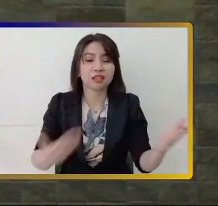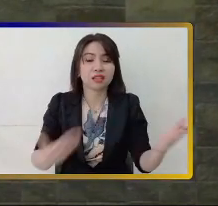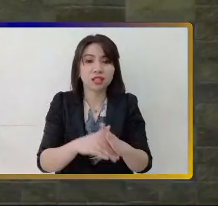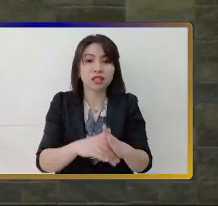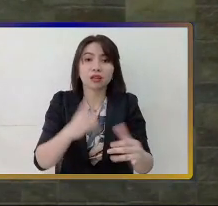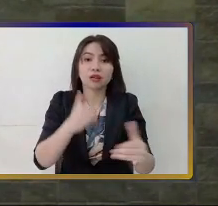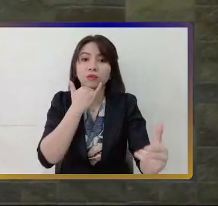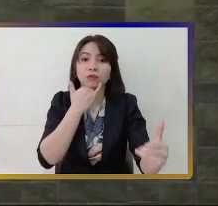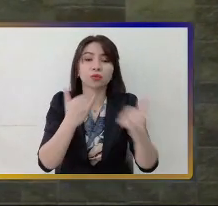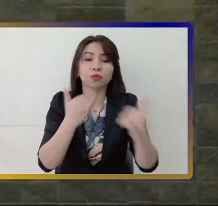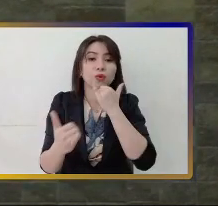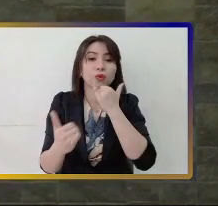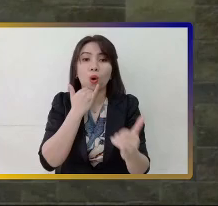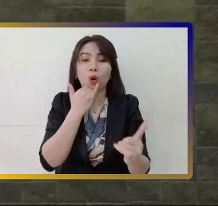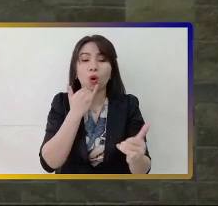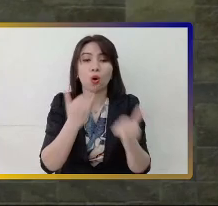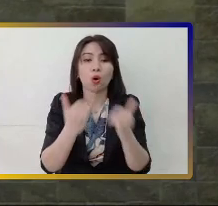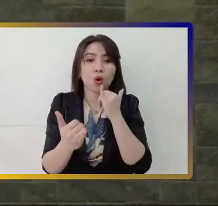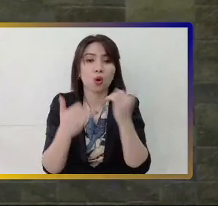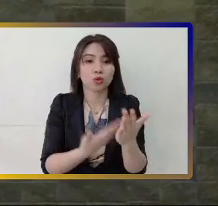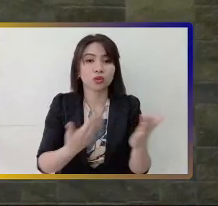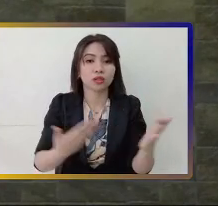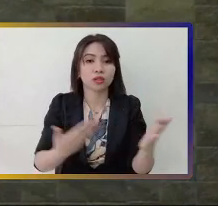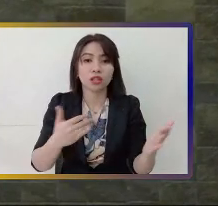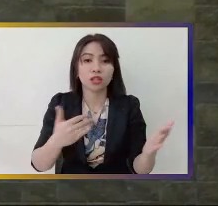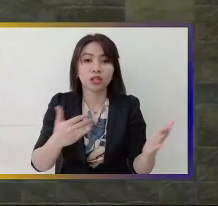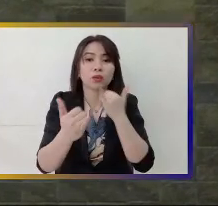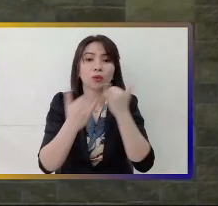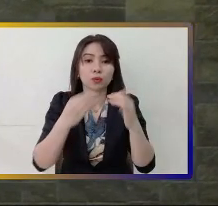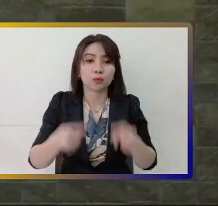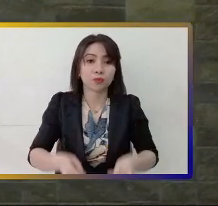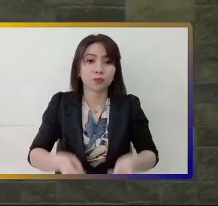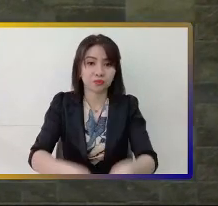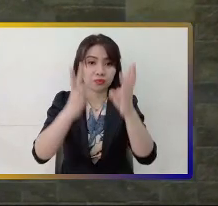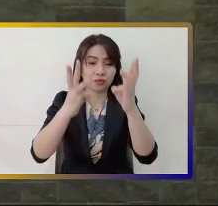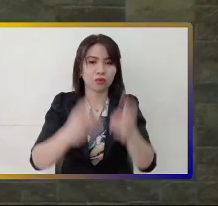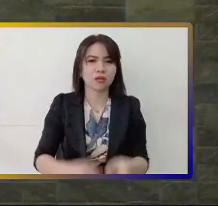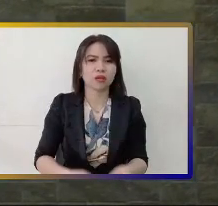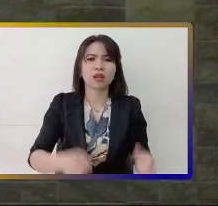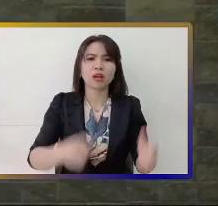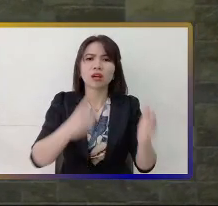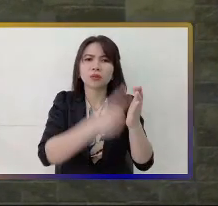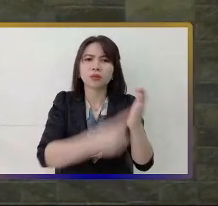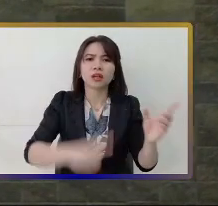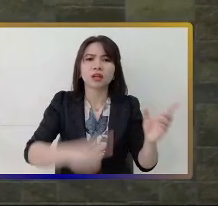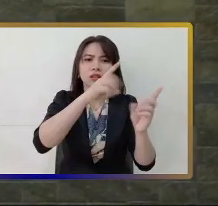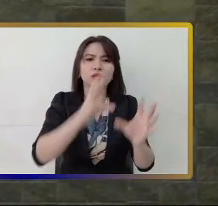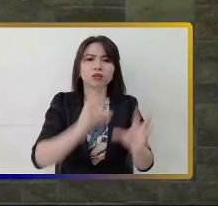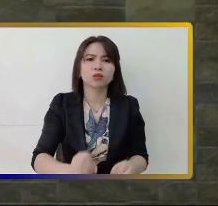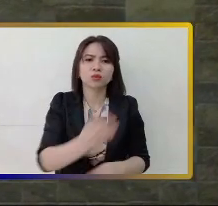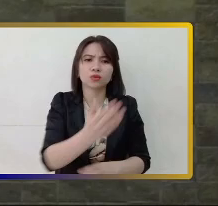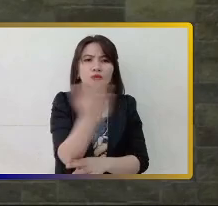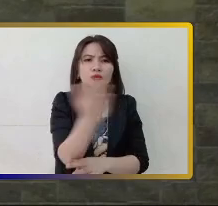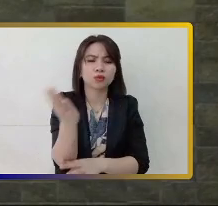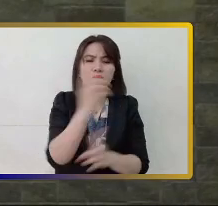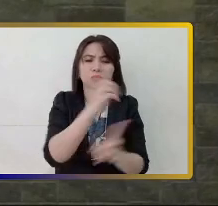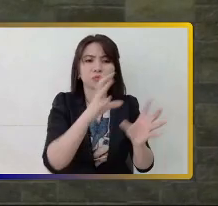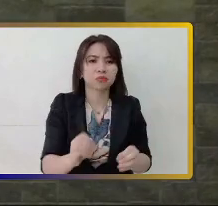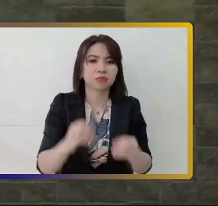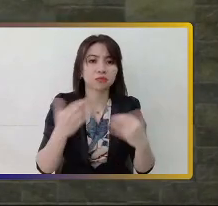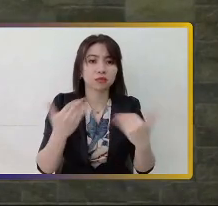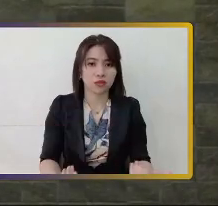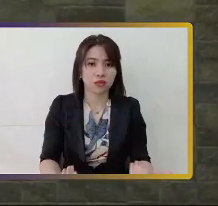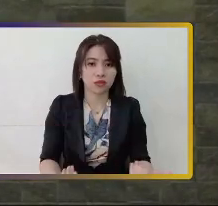Anong klaseng adjustment? Anong nangyayaring adjustment ngayon ang ginagawa mo sa buhay mo? Anong klaseng adjustment? Nag-a-adjust ka ba for